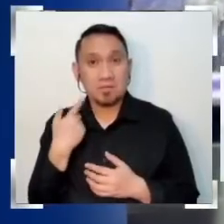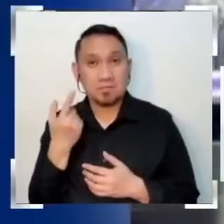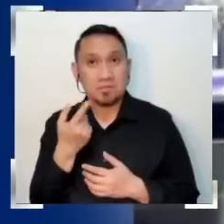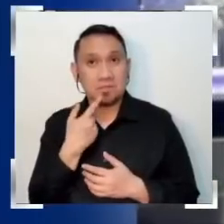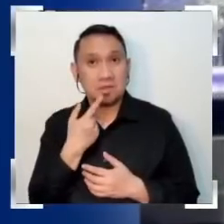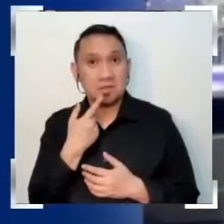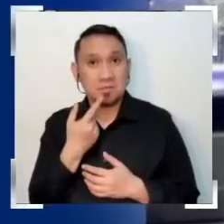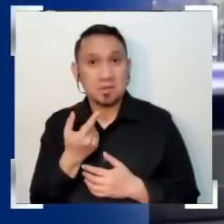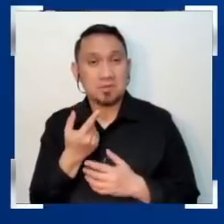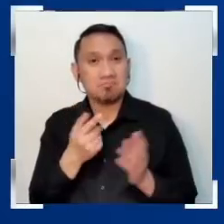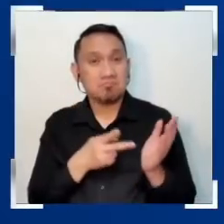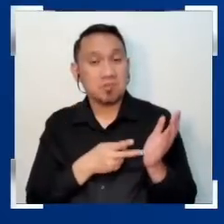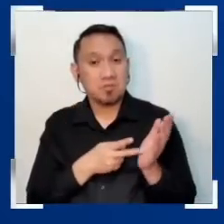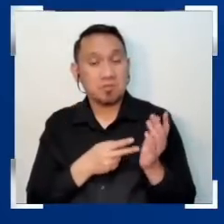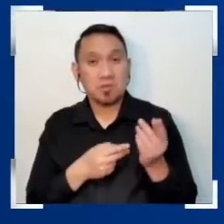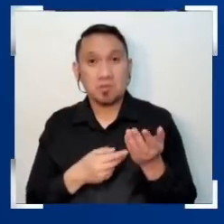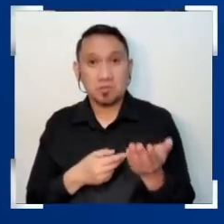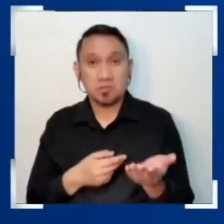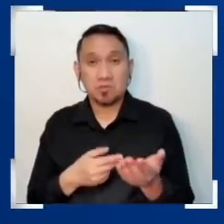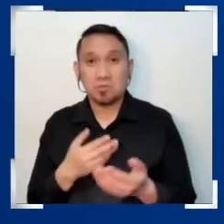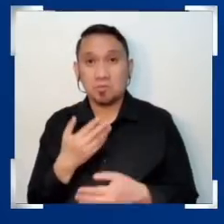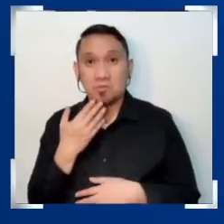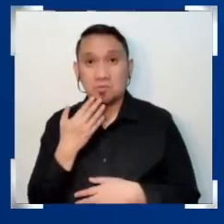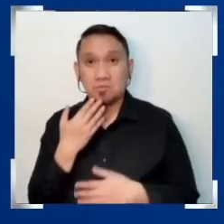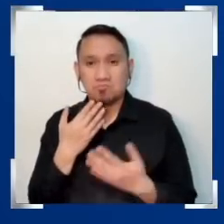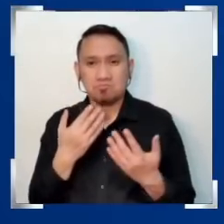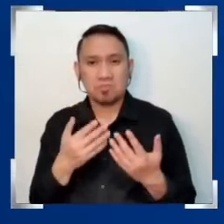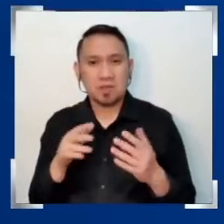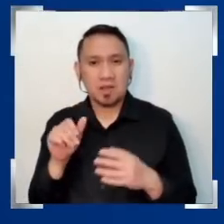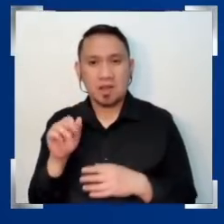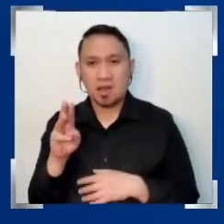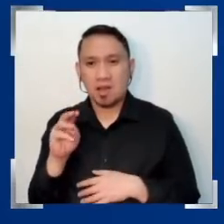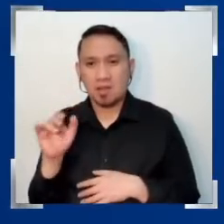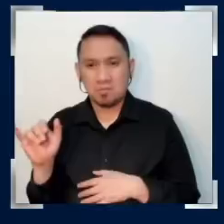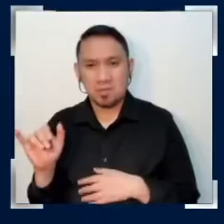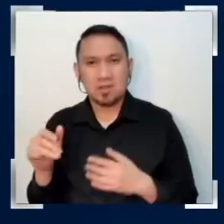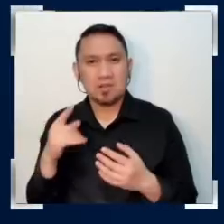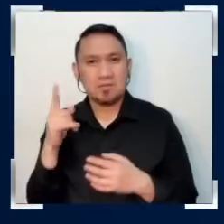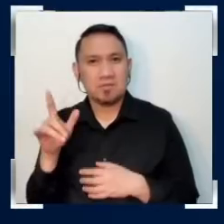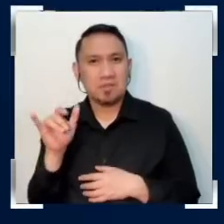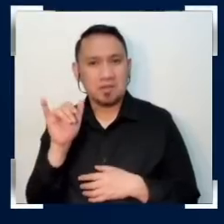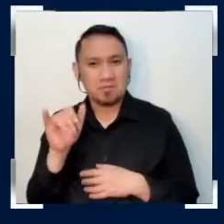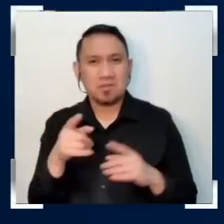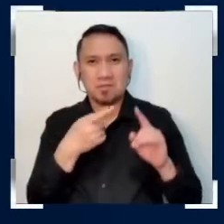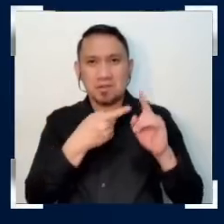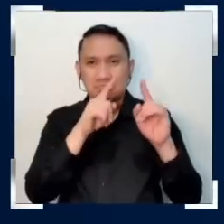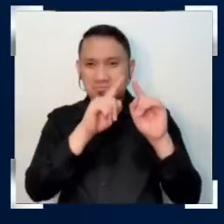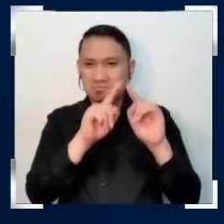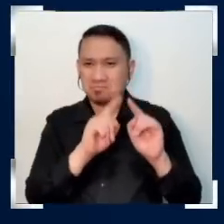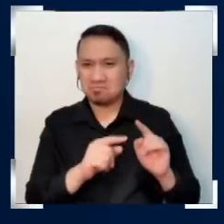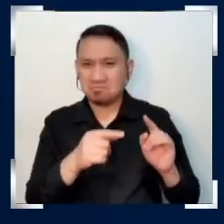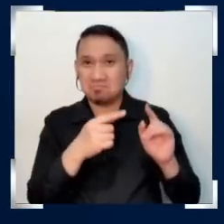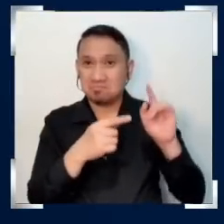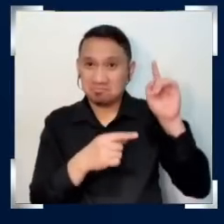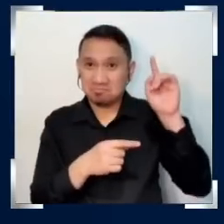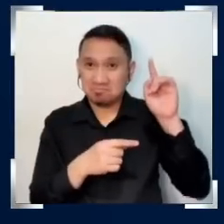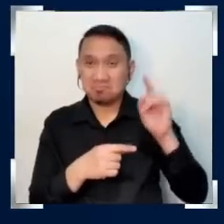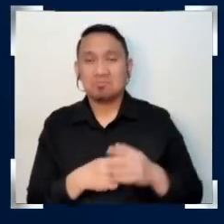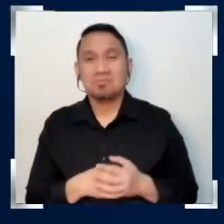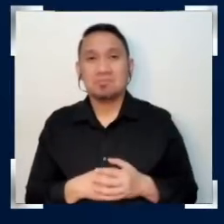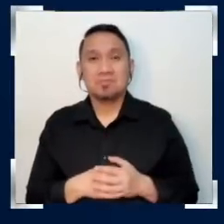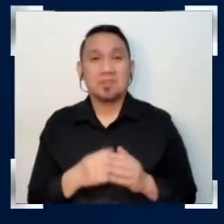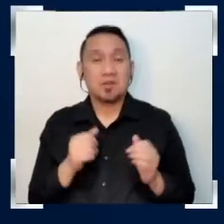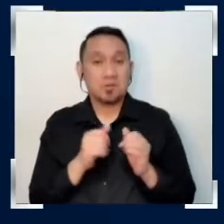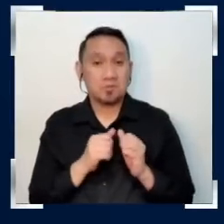Pasalamat mula kay Suga, ARMY Forever, Bangtan Forever mula kay Jimin. May greetings din with matching purple heart drawing mula